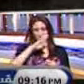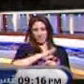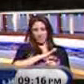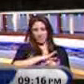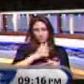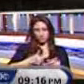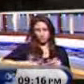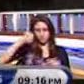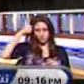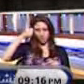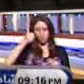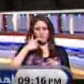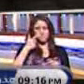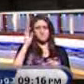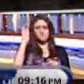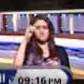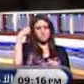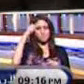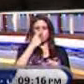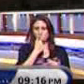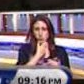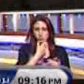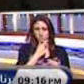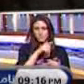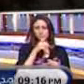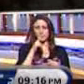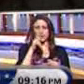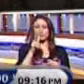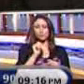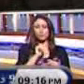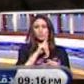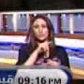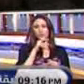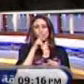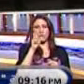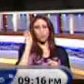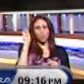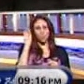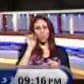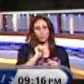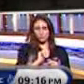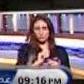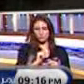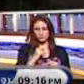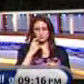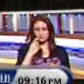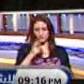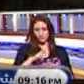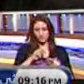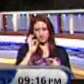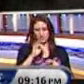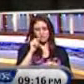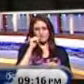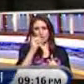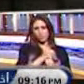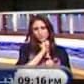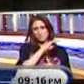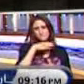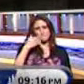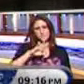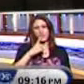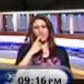الدفاع؟ هل تخاطبي السيد رئيس الجمهوريه؟ اتفضلي وجهي رسالتك. احب اقول لحضرتك ان انا ان انا ذهبت